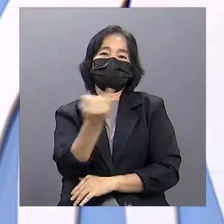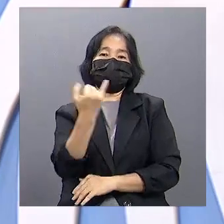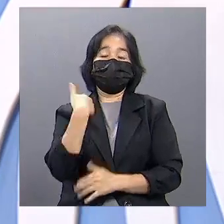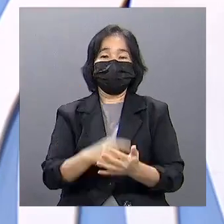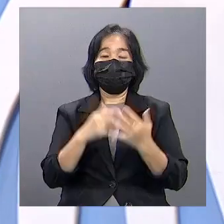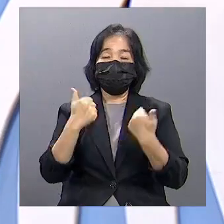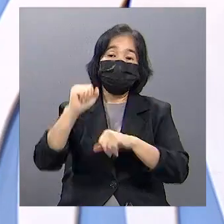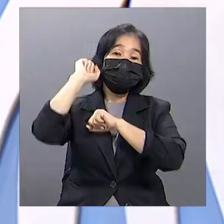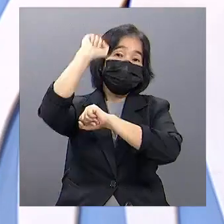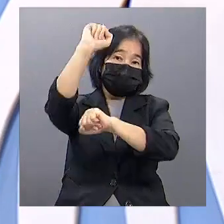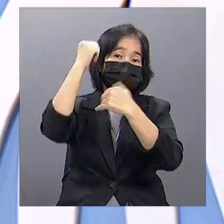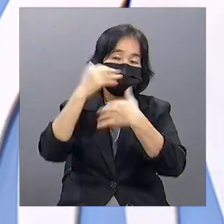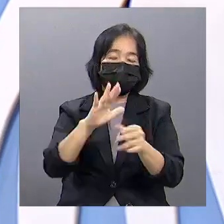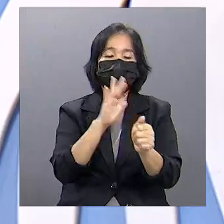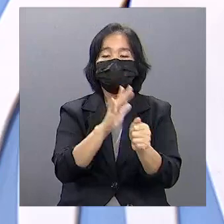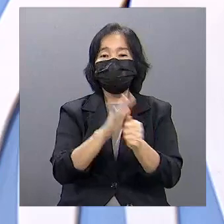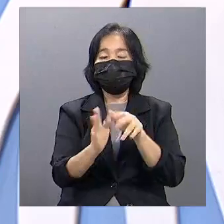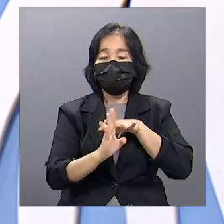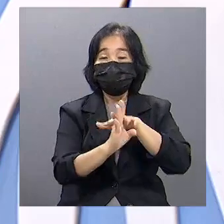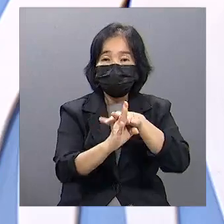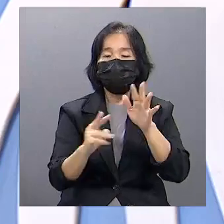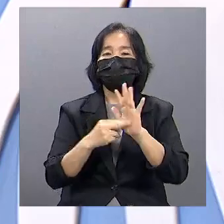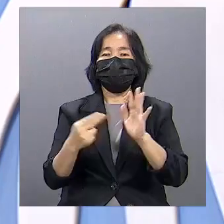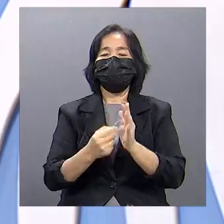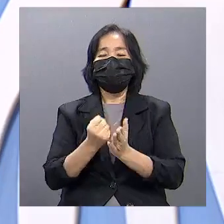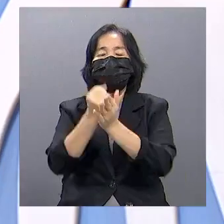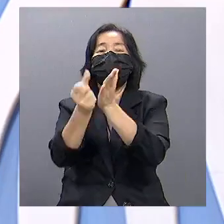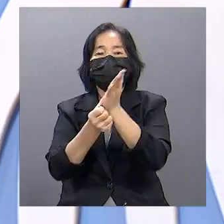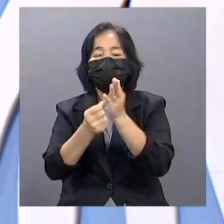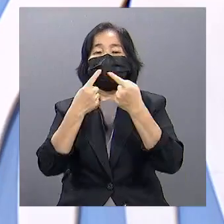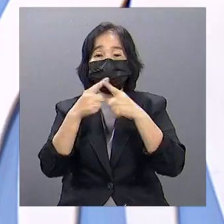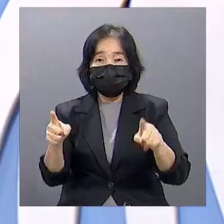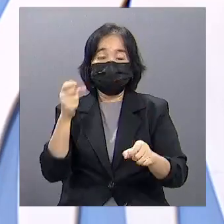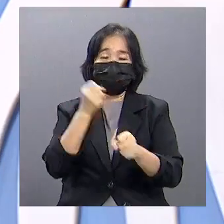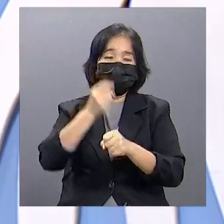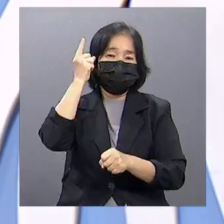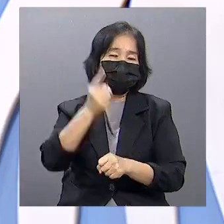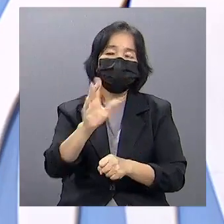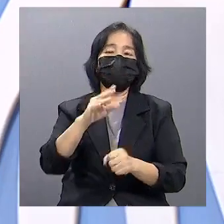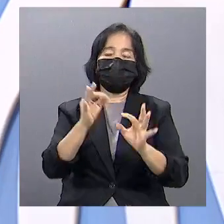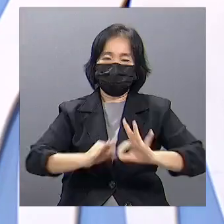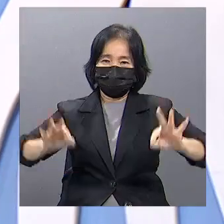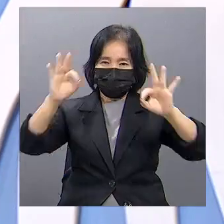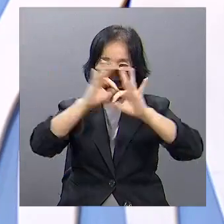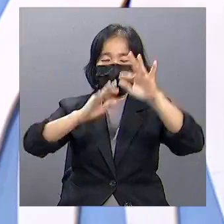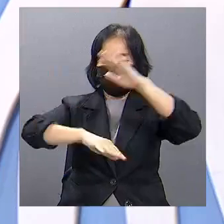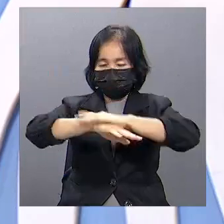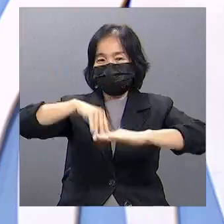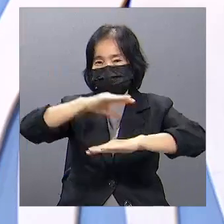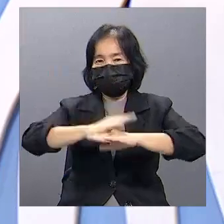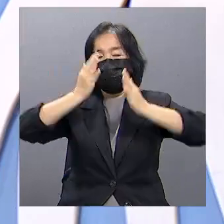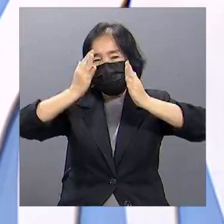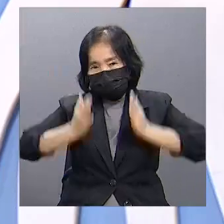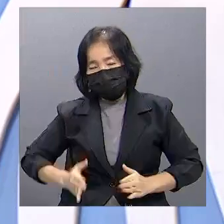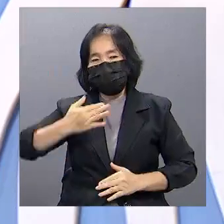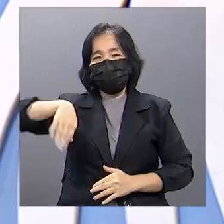องฉลามนั้นก็เป็นเพียงแค่ส่วนหนึ่งในการแก้ไขปัญหานะคะแต่แท้ที่สุดแล้วการรณรงค์และสร้างความตระหนักให้กับประชาชน